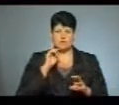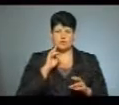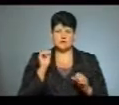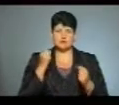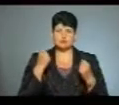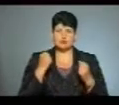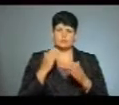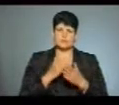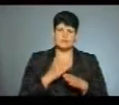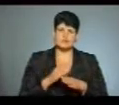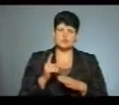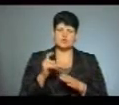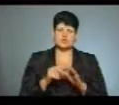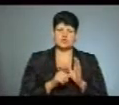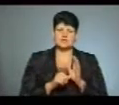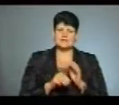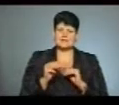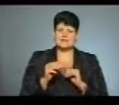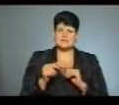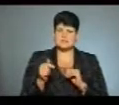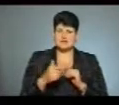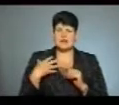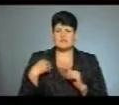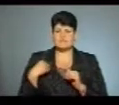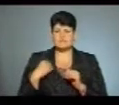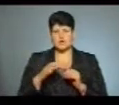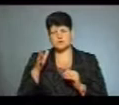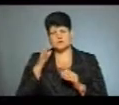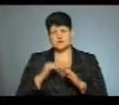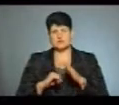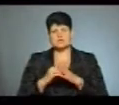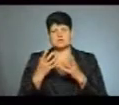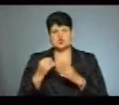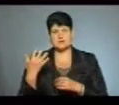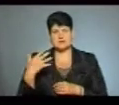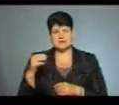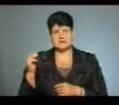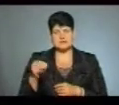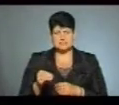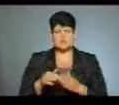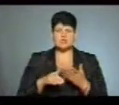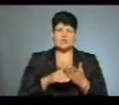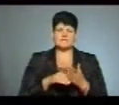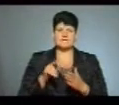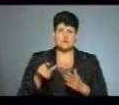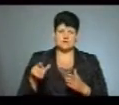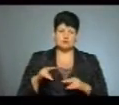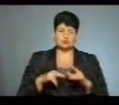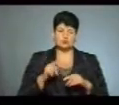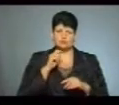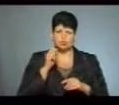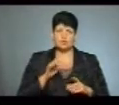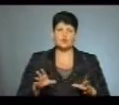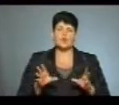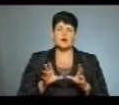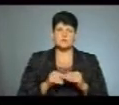спорту має виділити 160 тисяч гривень, Львівська освітня фундація – ще 50 тисяч. І волонтери проєкту «Будуємо Україну